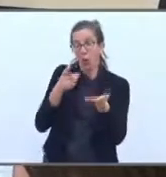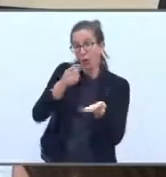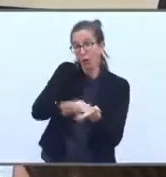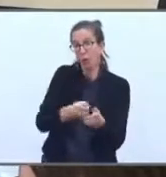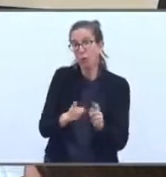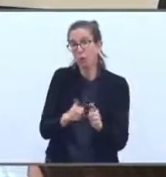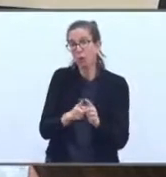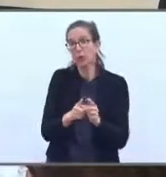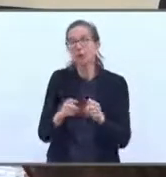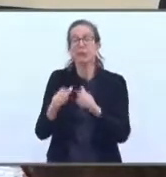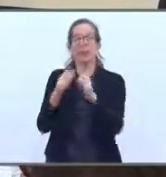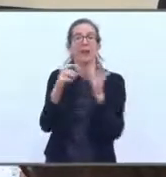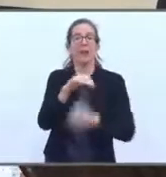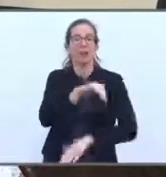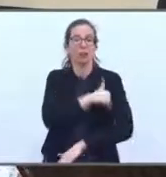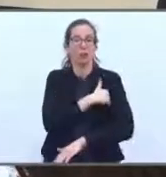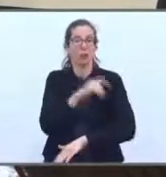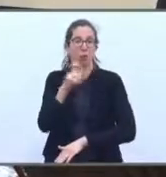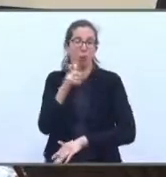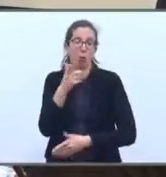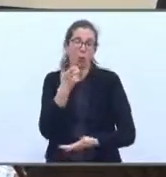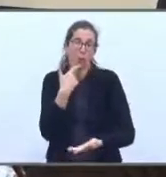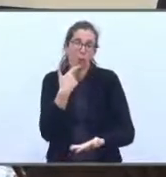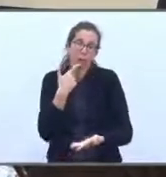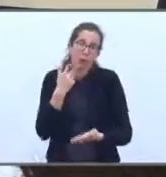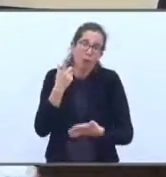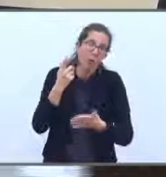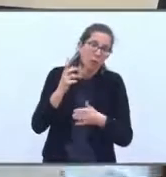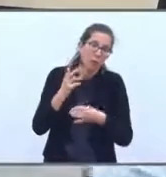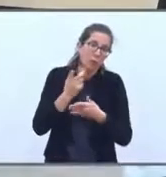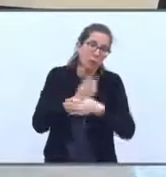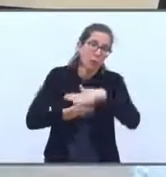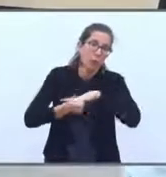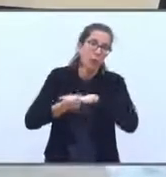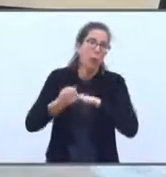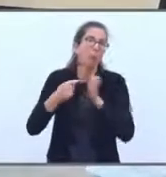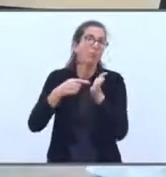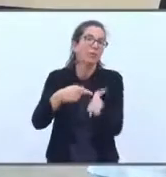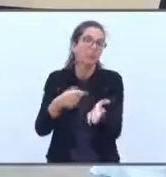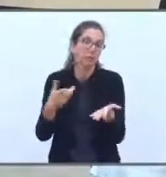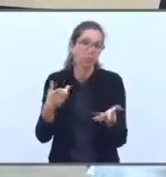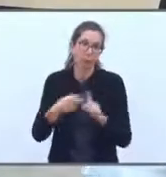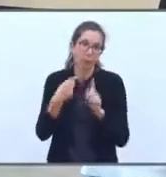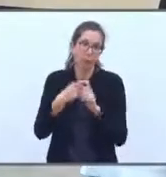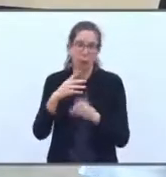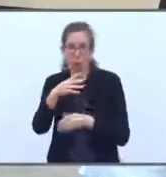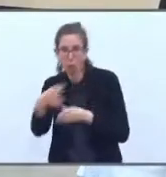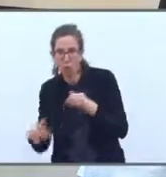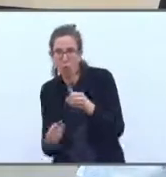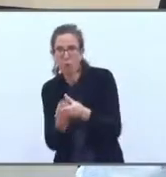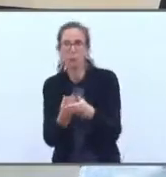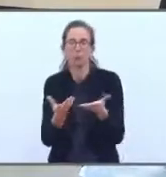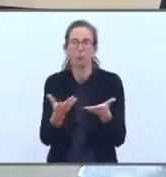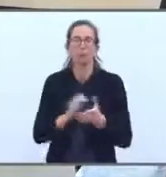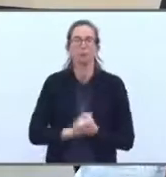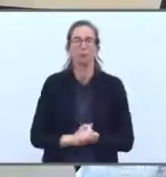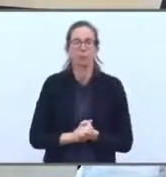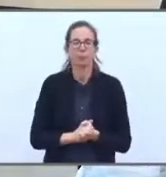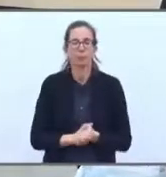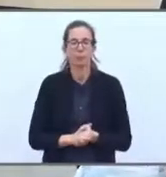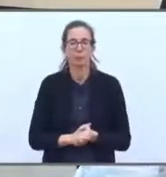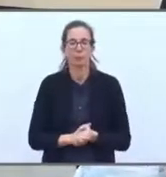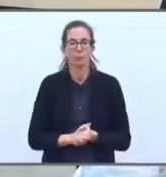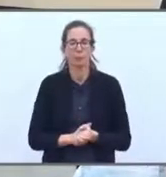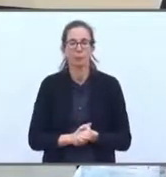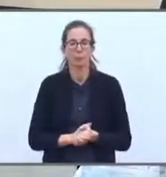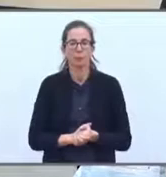de l'eau, qui nous revient ensuite sous forme de subventions et d'aides qui sont décisives pour notre territoire. Donc, ce que je voudrais dire d'abord